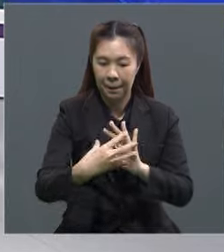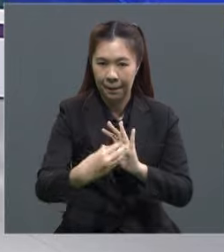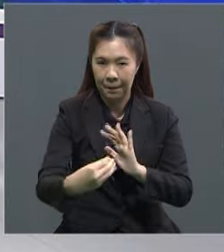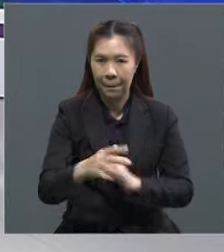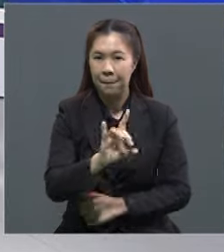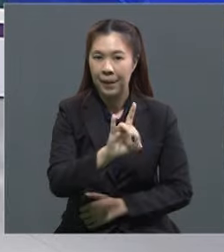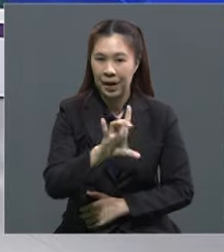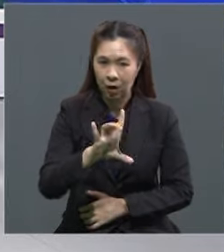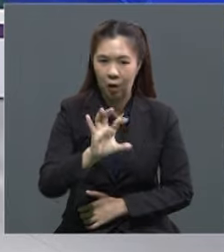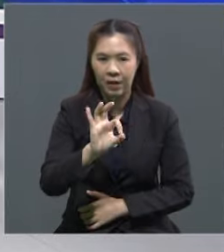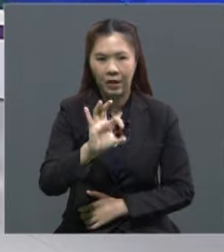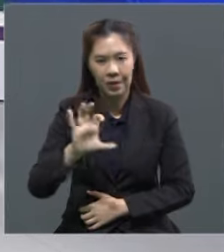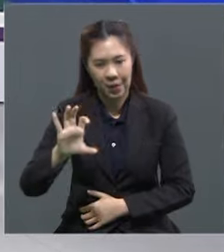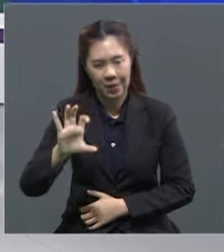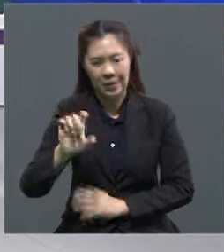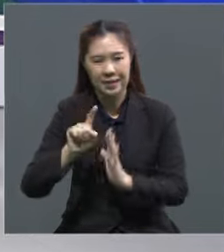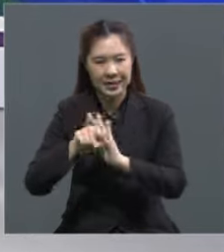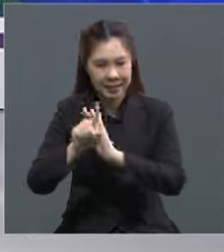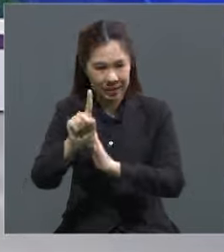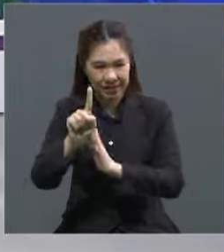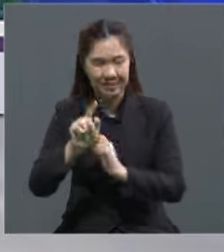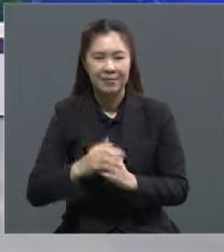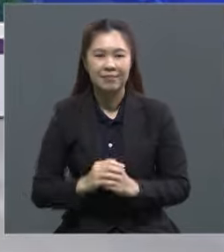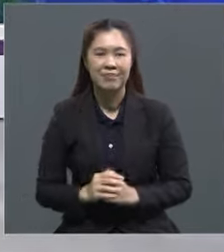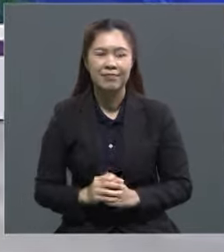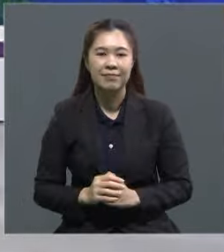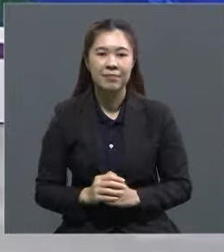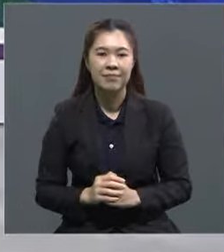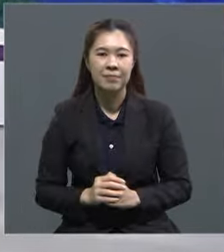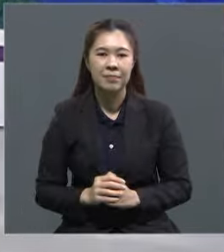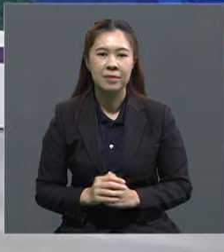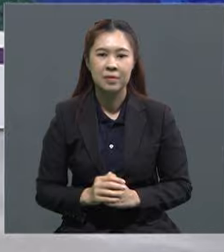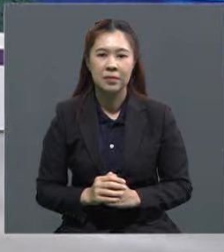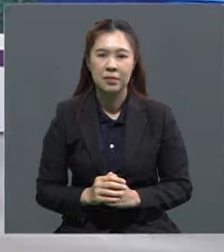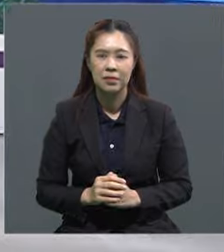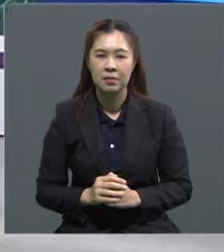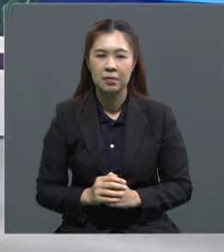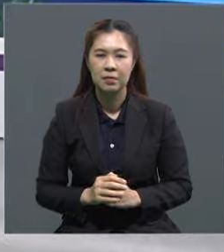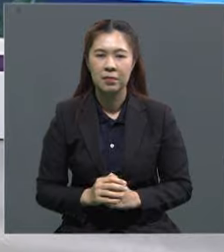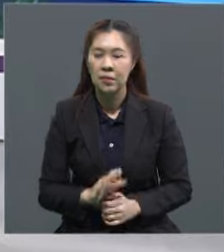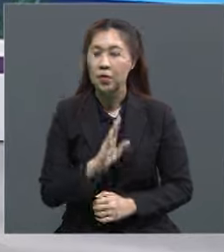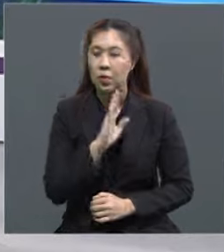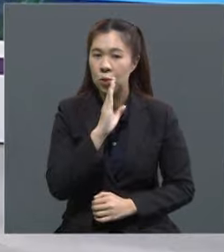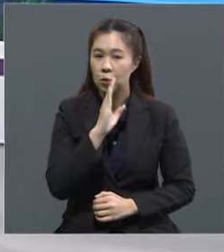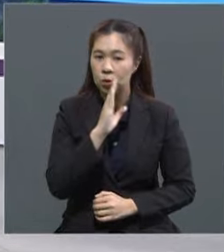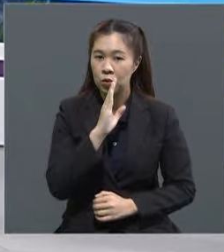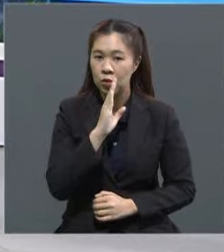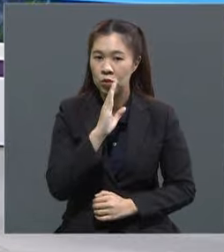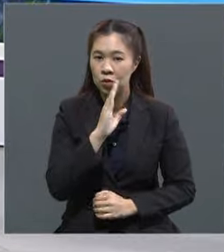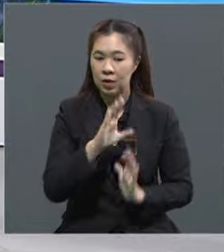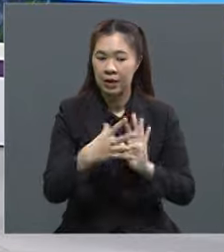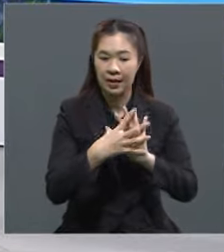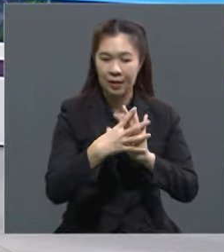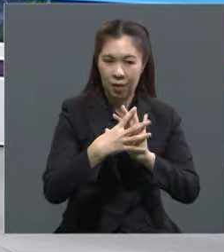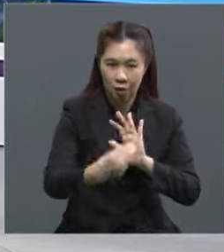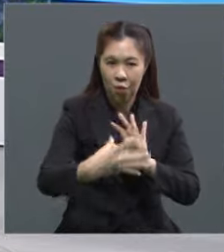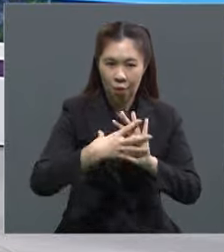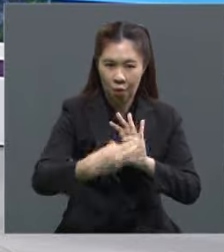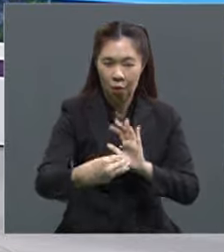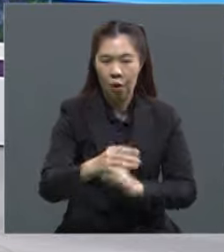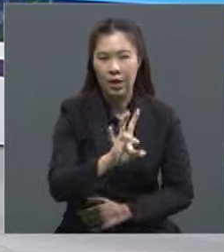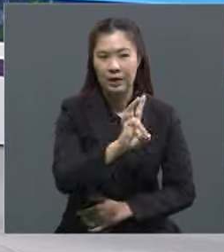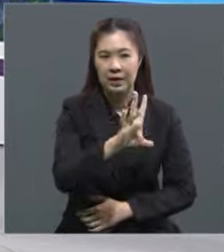800- 900ลูกบาเมรต่อวินาทีแล้วนะครับเพราะฉะนั้นก็จะมาดูตรงนี้ครับว่าถ้าสมมุติระบายอยู่ในช่วง 7 100ถึง 2,000